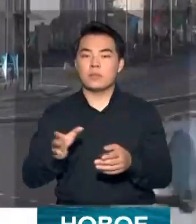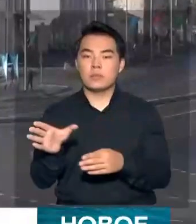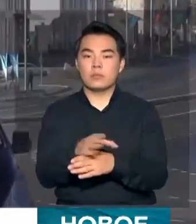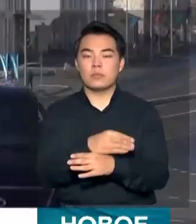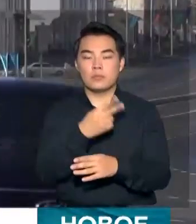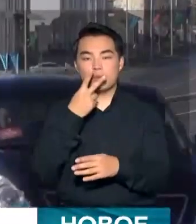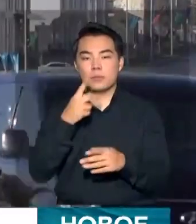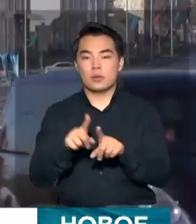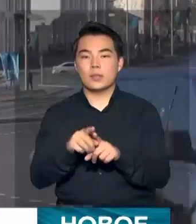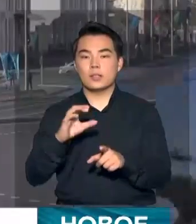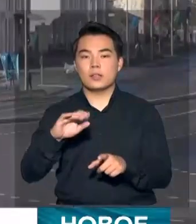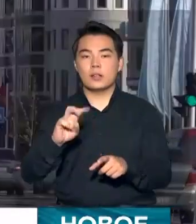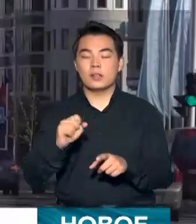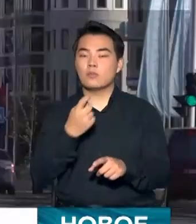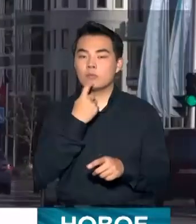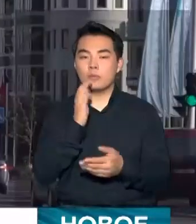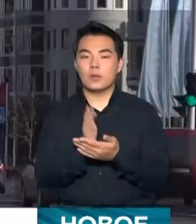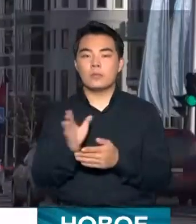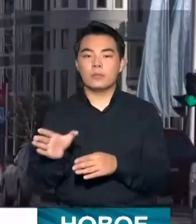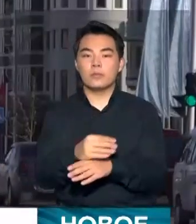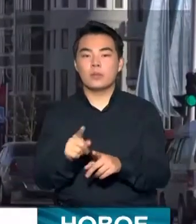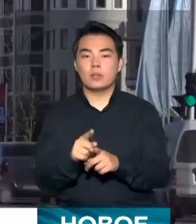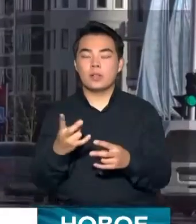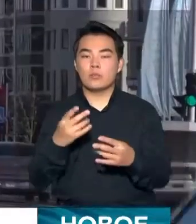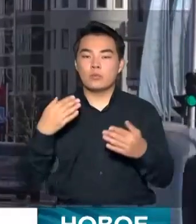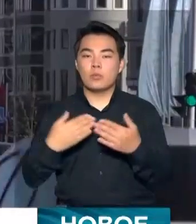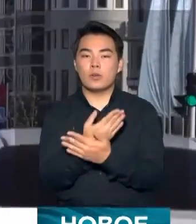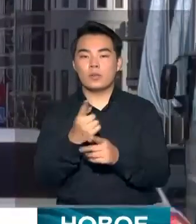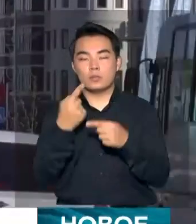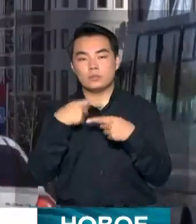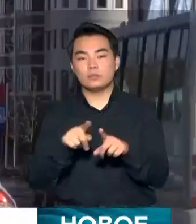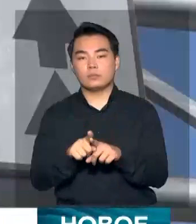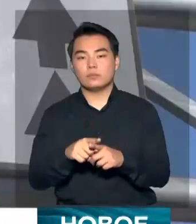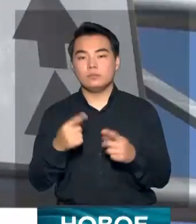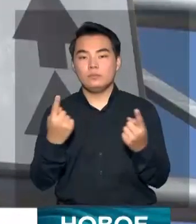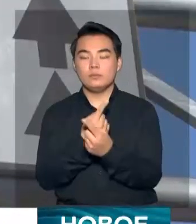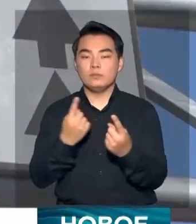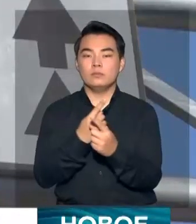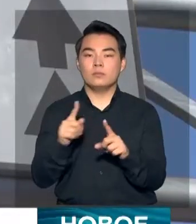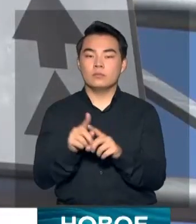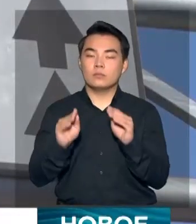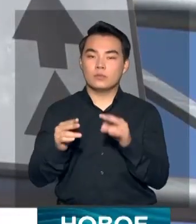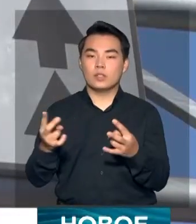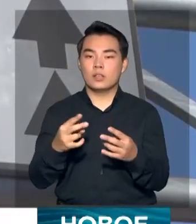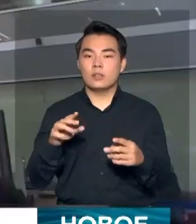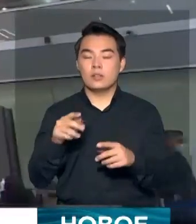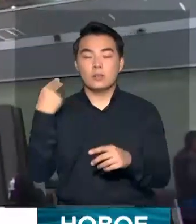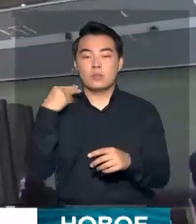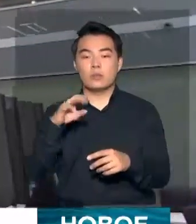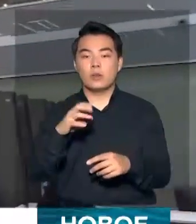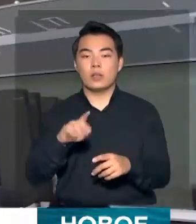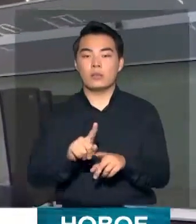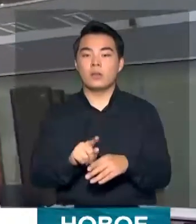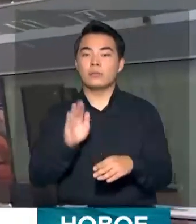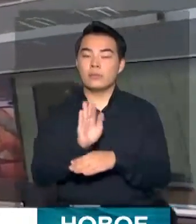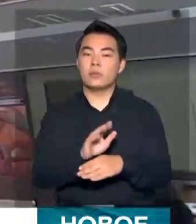странам. Для того, чтобы держаться на плаву, нужны новые подходы. Касым-Жомарт Токаев предложил коллегам создать на базе Международного